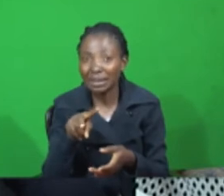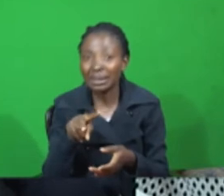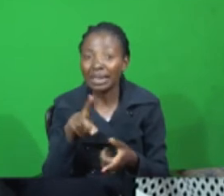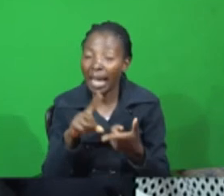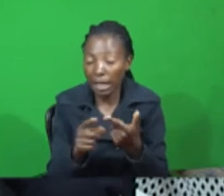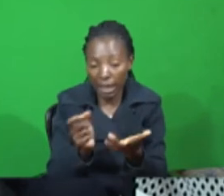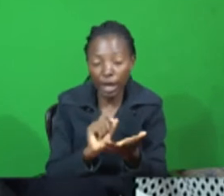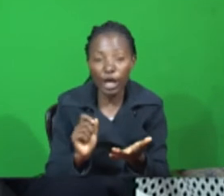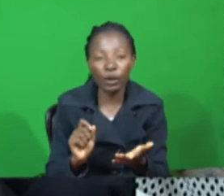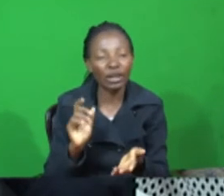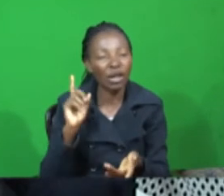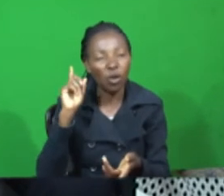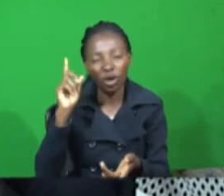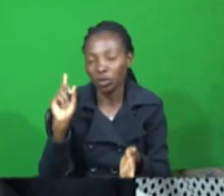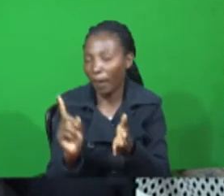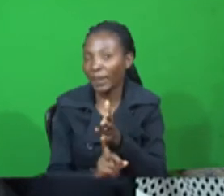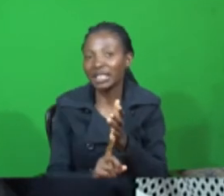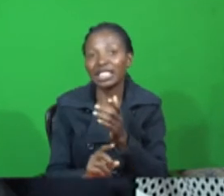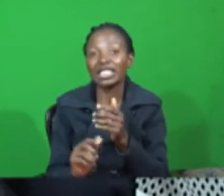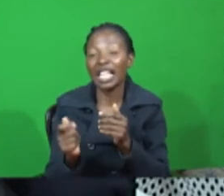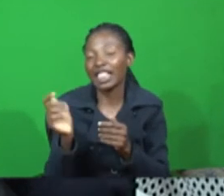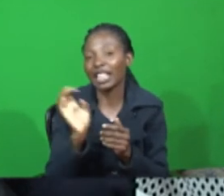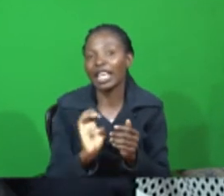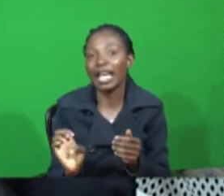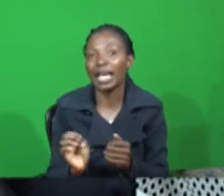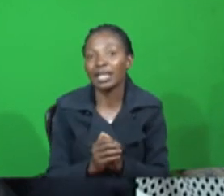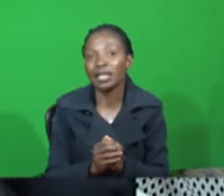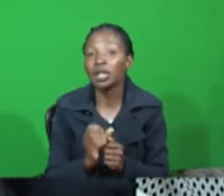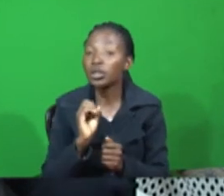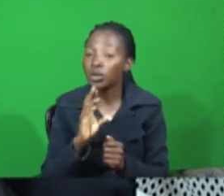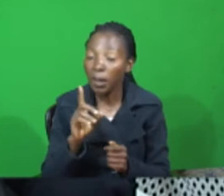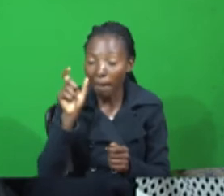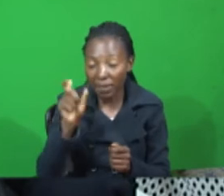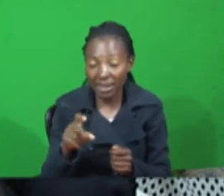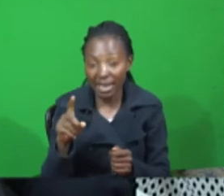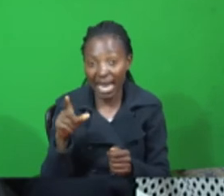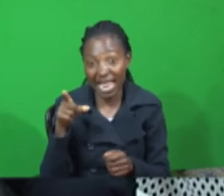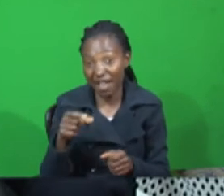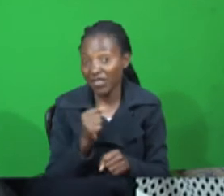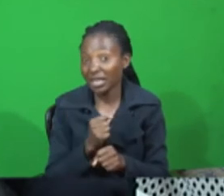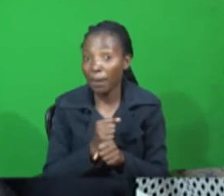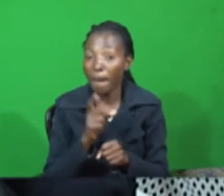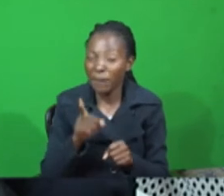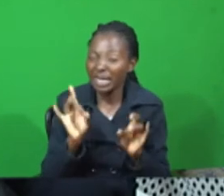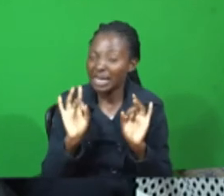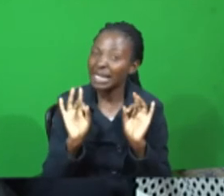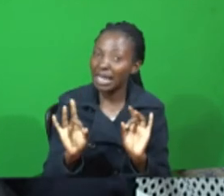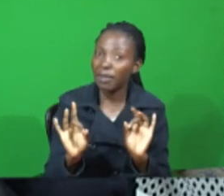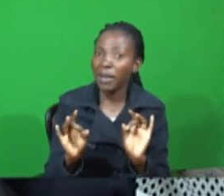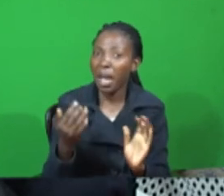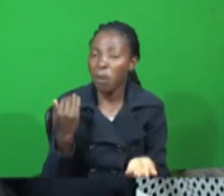ende Mwari anoti handisiye zvakadaro saka sepapa apa munhu anenge achifana kuchengeta mwana namai